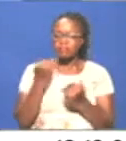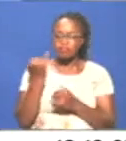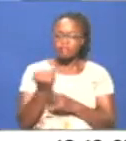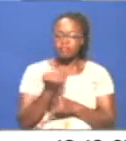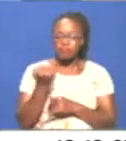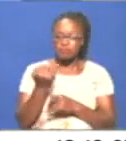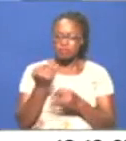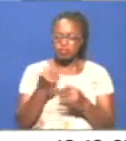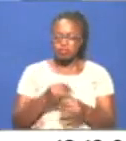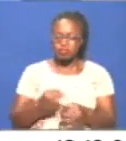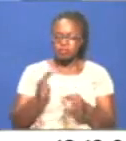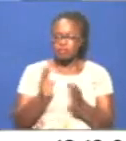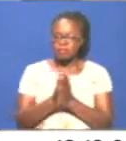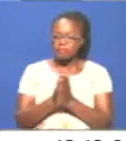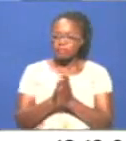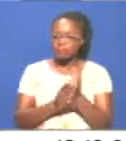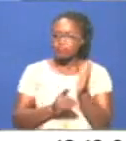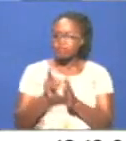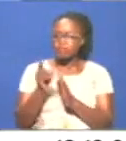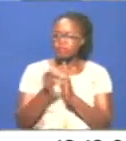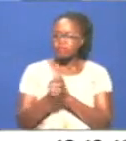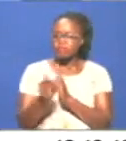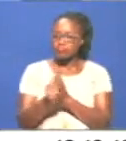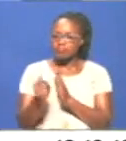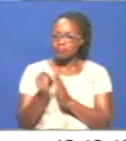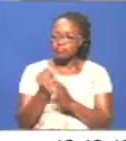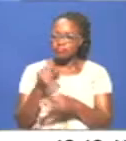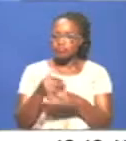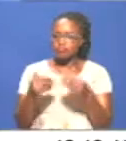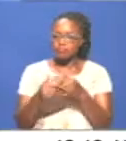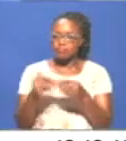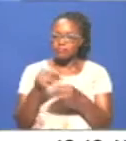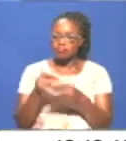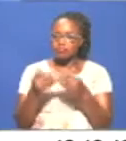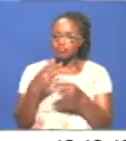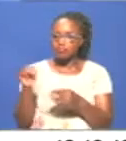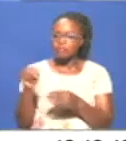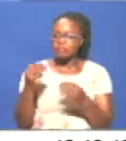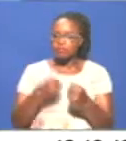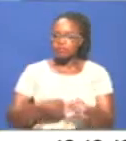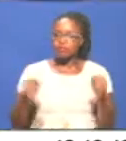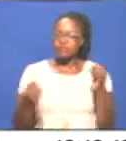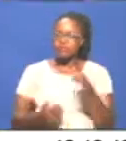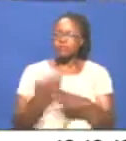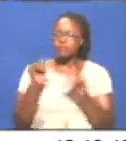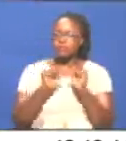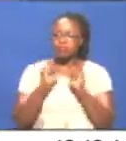be able to develop skills and strategies for them to be able to grow up into